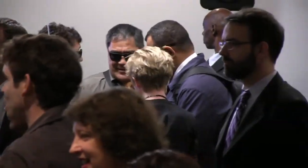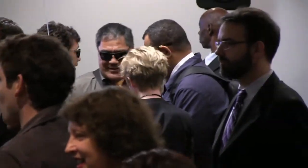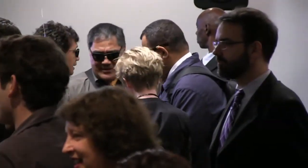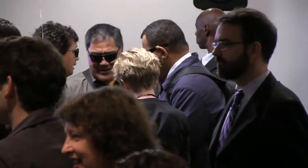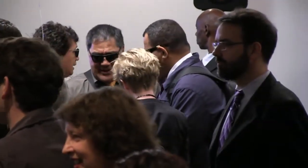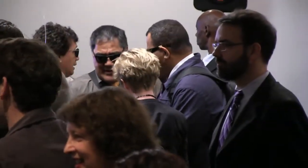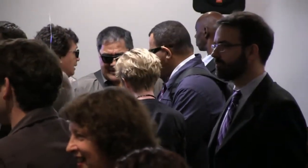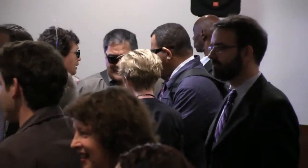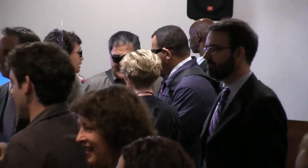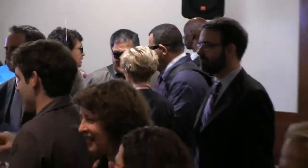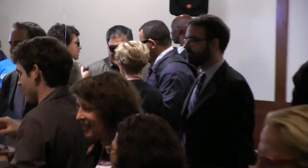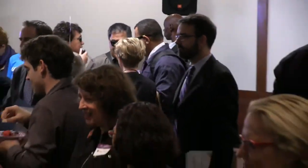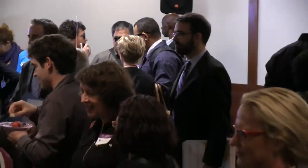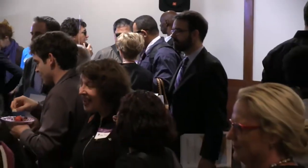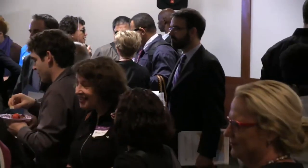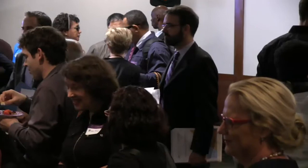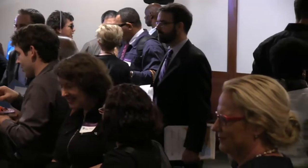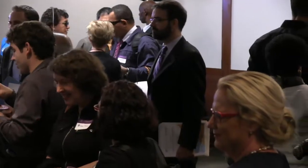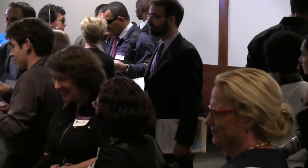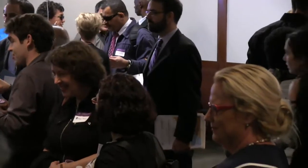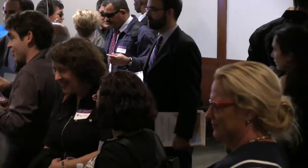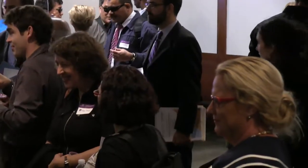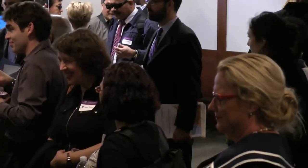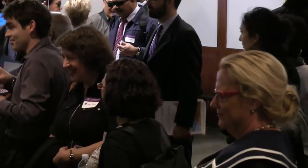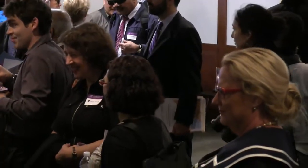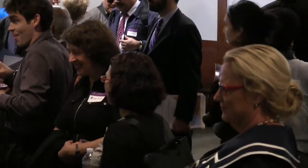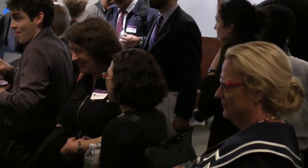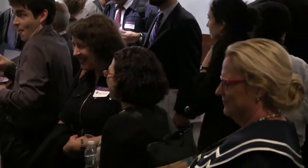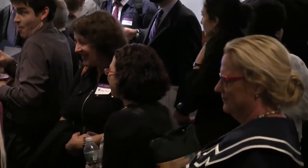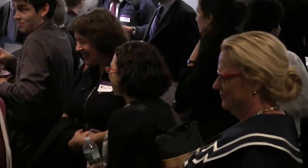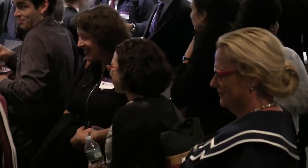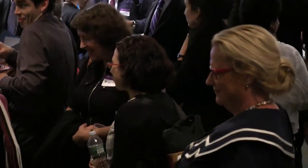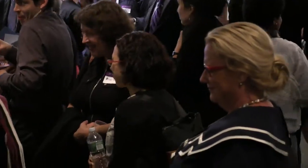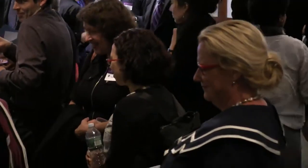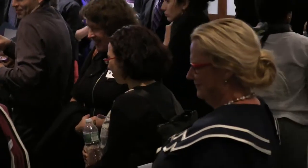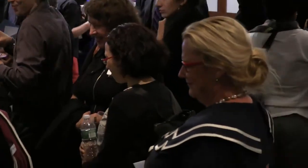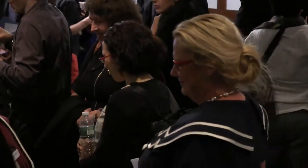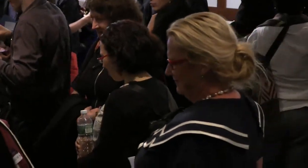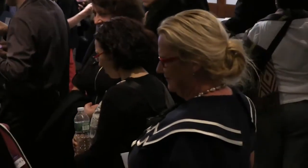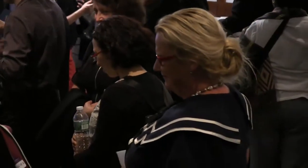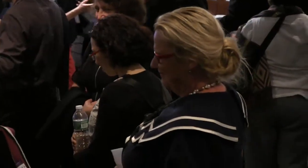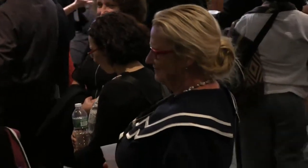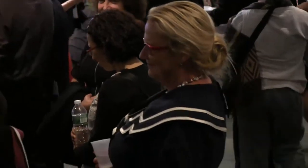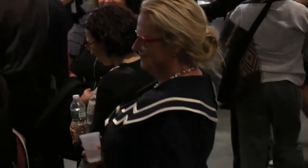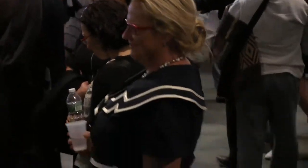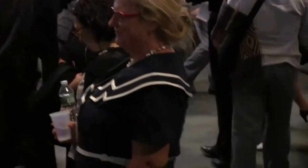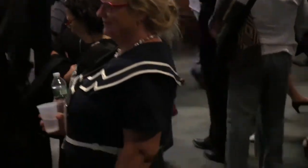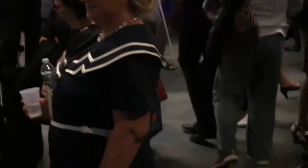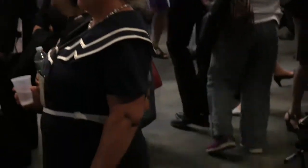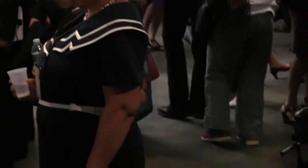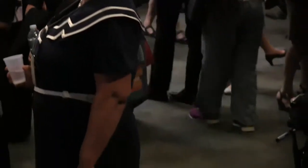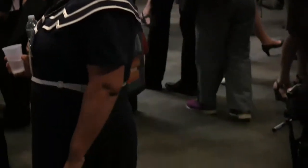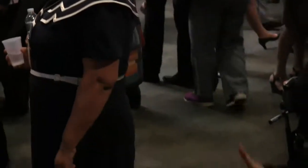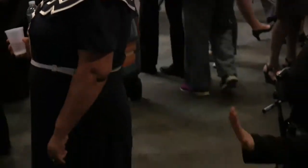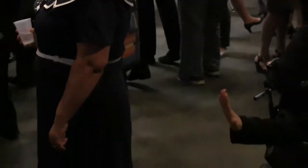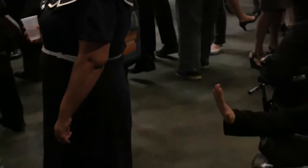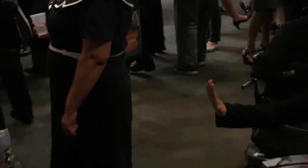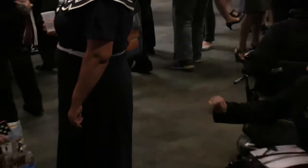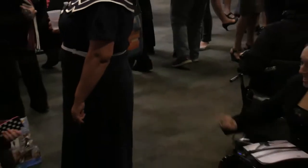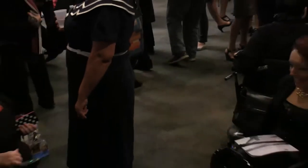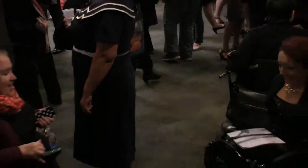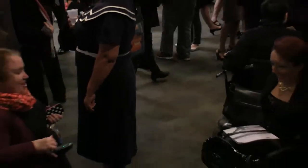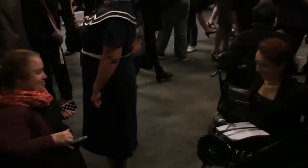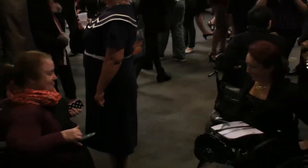Odùduwà ní tó bá ṣe wípé bẹ́ẹ̀ ní dandan. Ó ní àtijọ́ ọ̀gẹ̀dẹ̀ ọ̀mìnì kára kó lè rọ̀